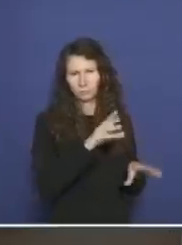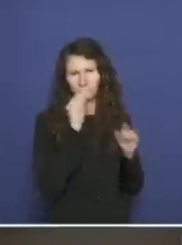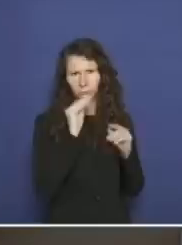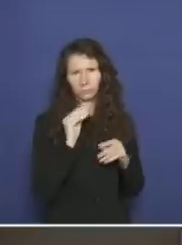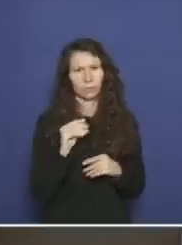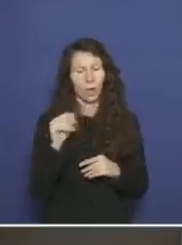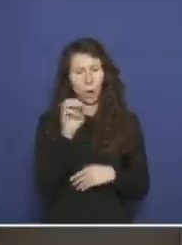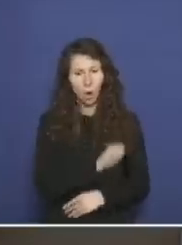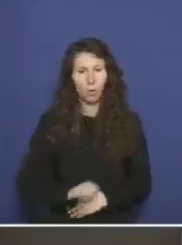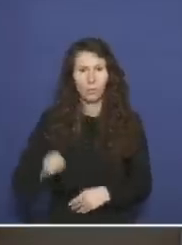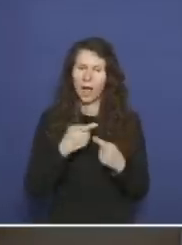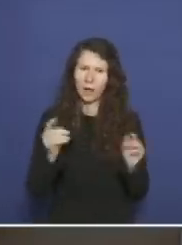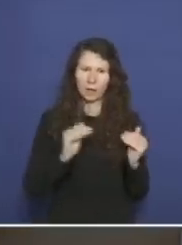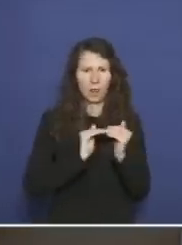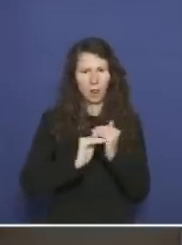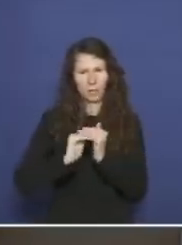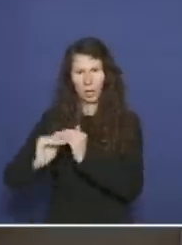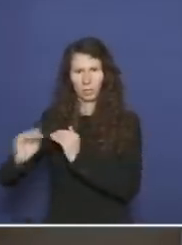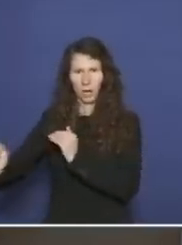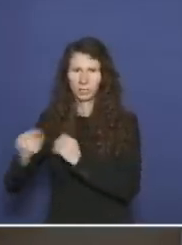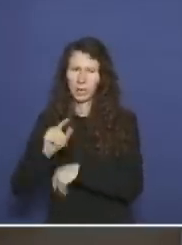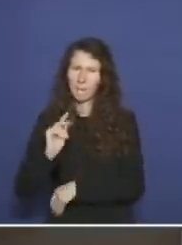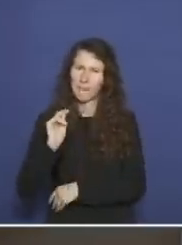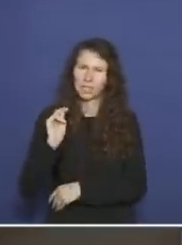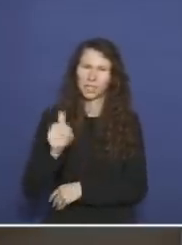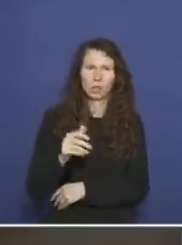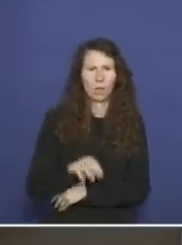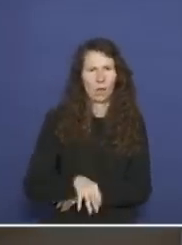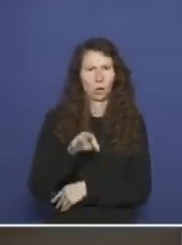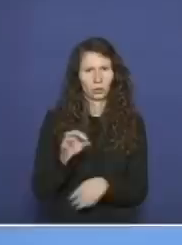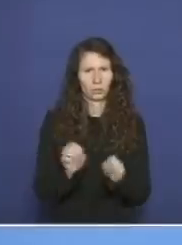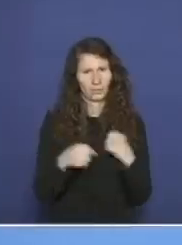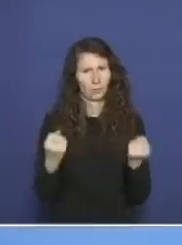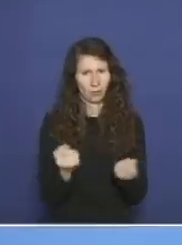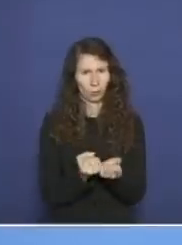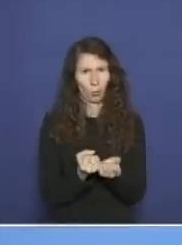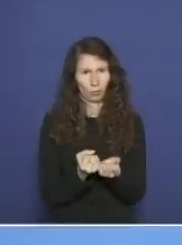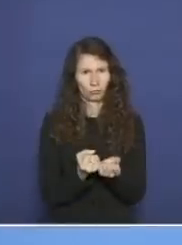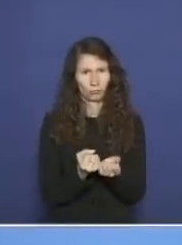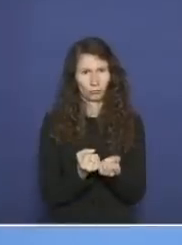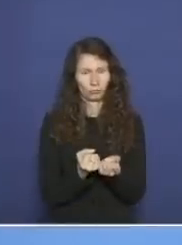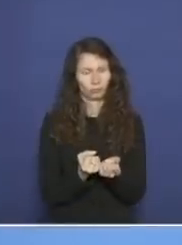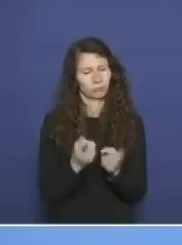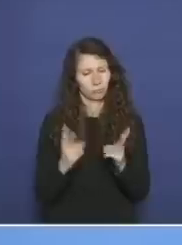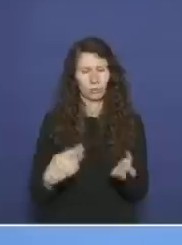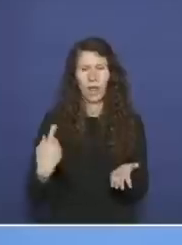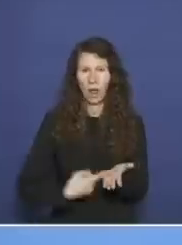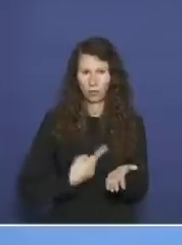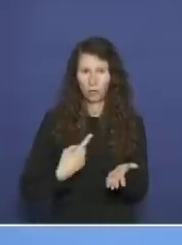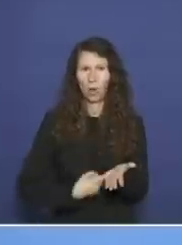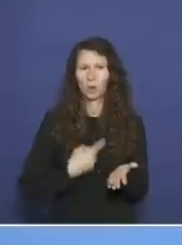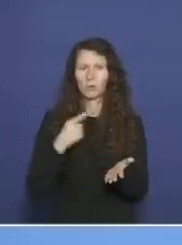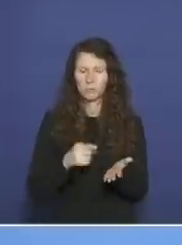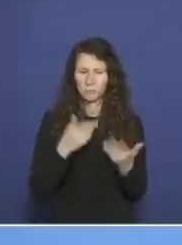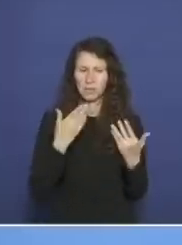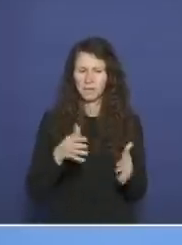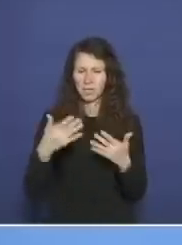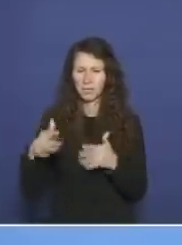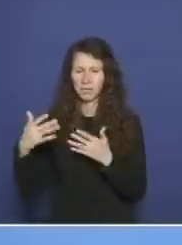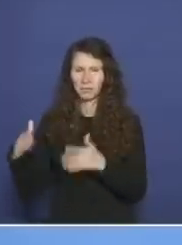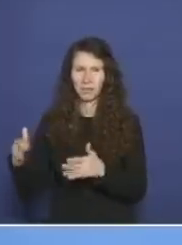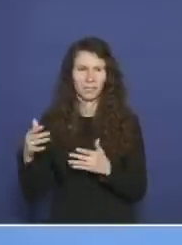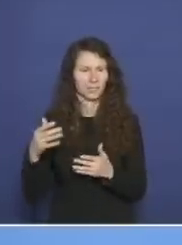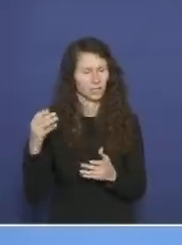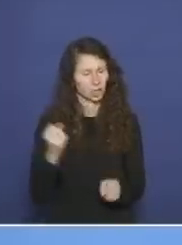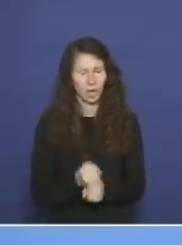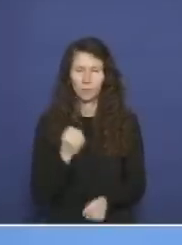Europas in dieser Pandemie, in einer besonderen Ausnahmesituation, unsere Herausforderung hatten, immer die richtige Balance zu